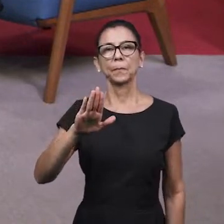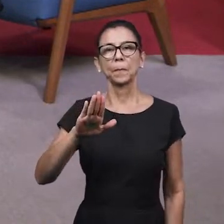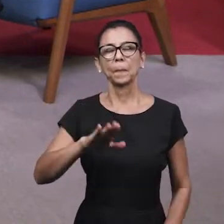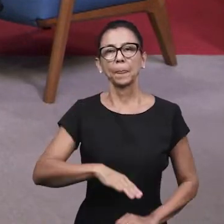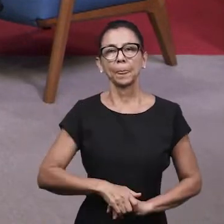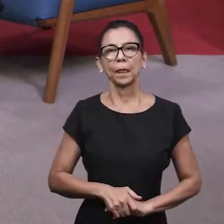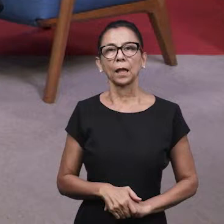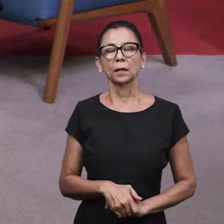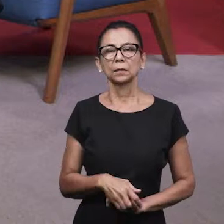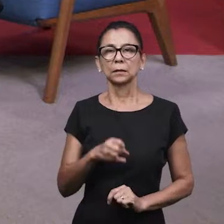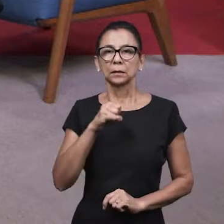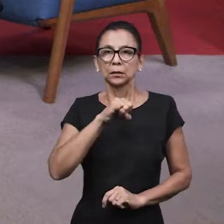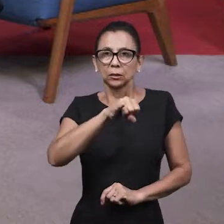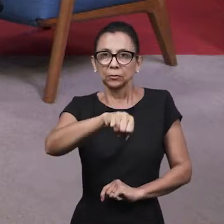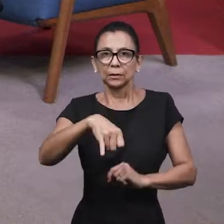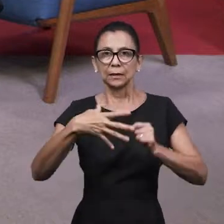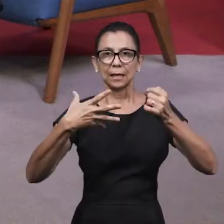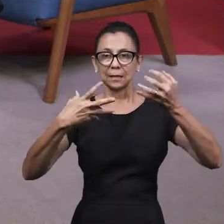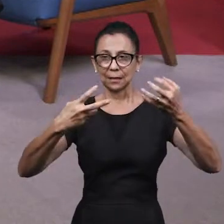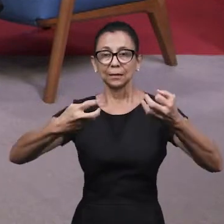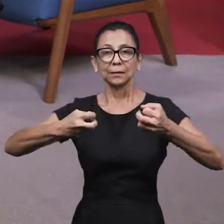ne le vaincrait jamais.